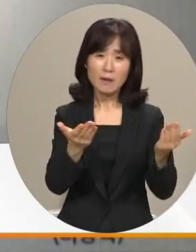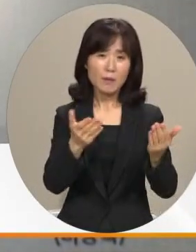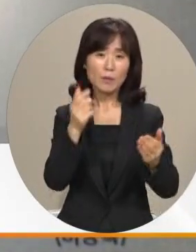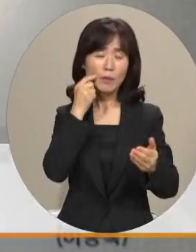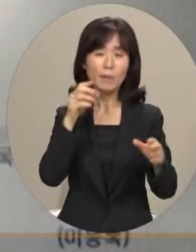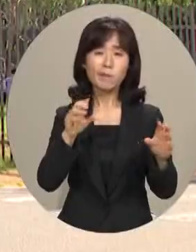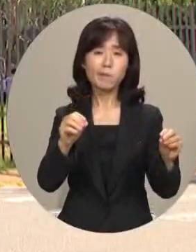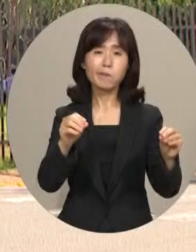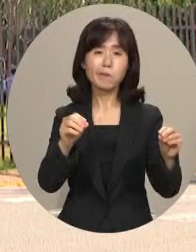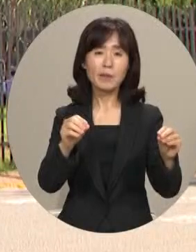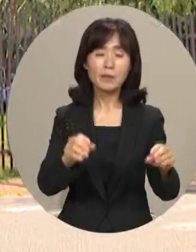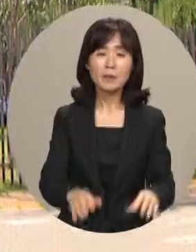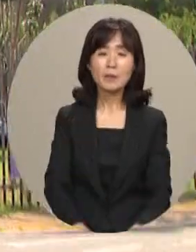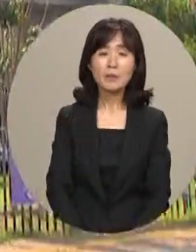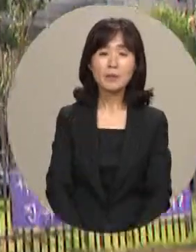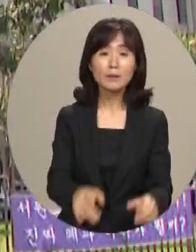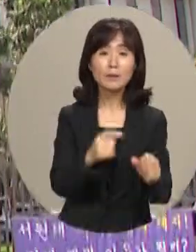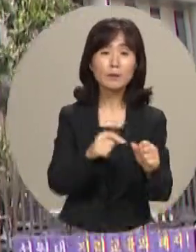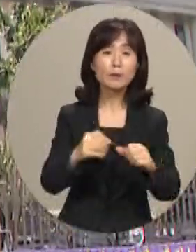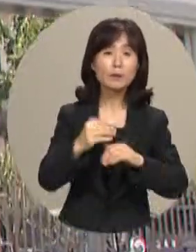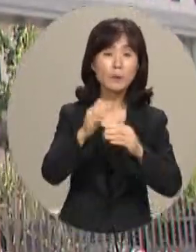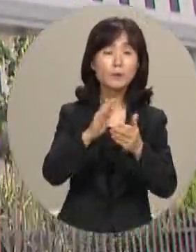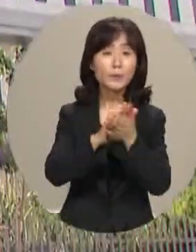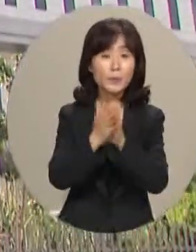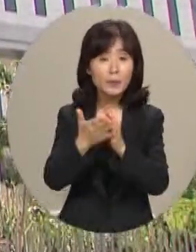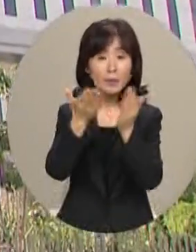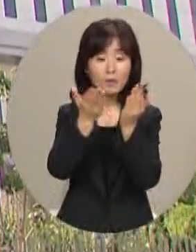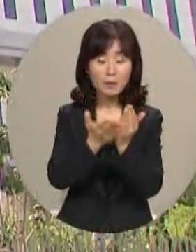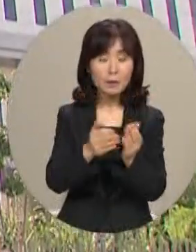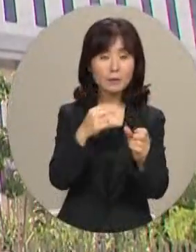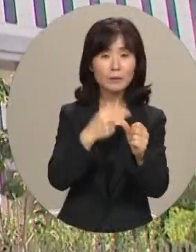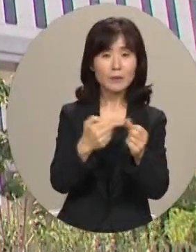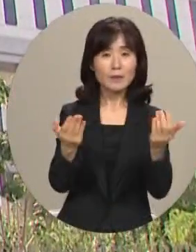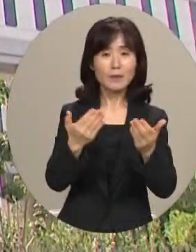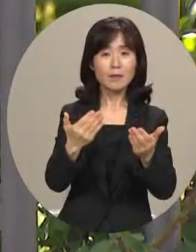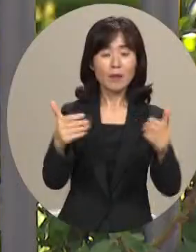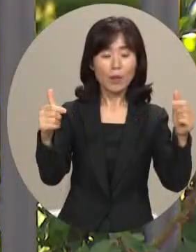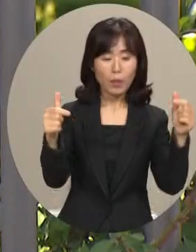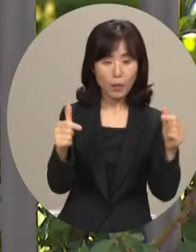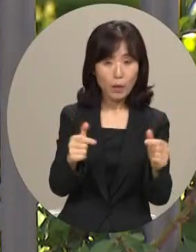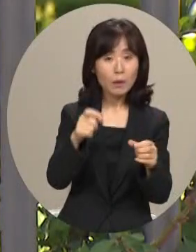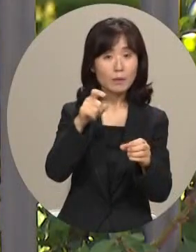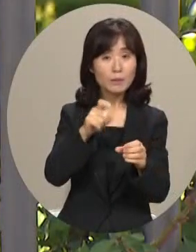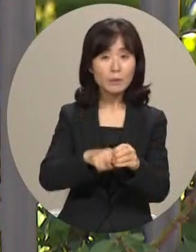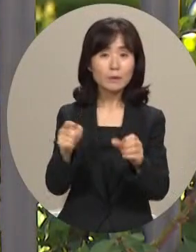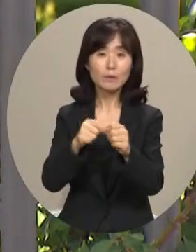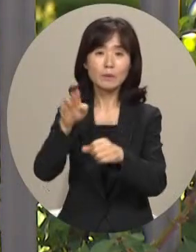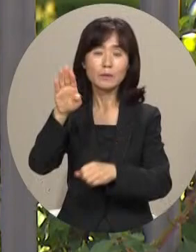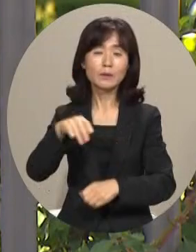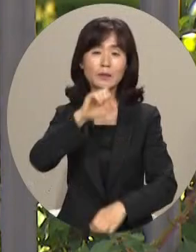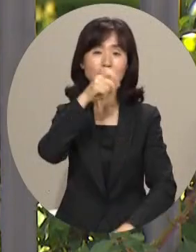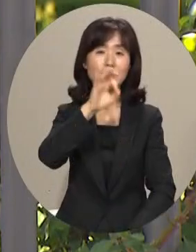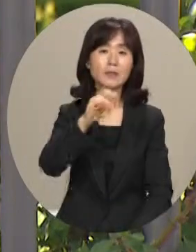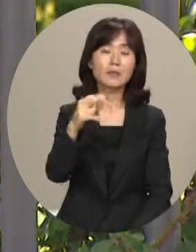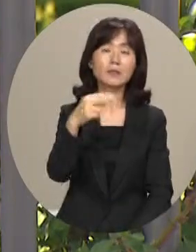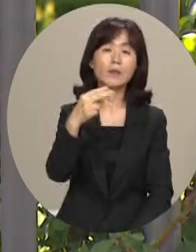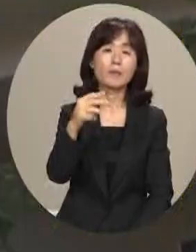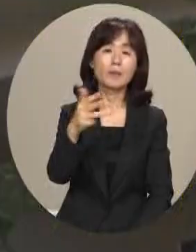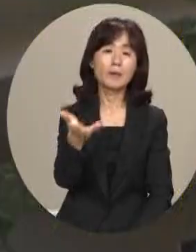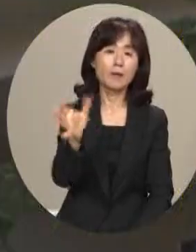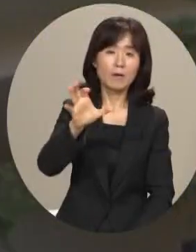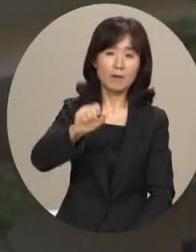상태고요 교육과정 변화에 맞추고 교사들의 업무 부담을 줄이겠다며 교육부는 예산 2800억원을